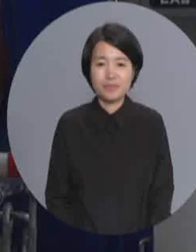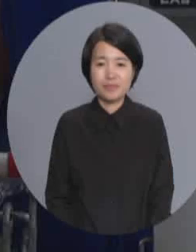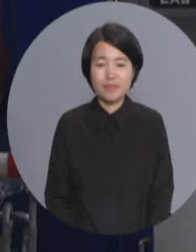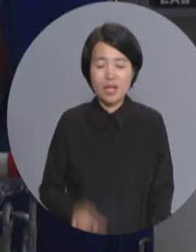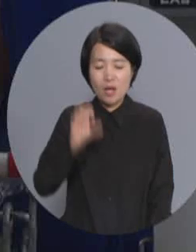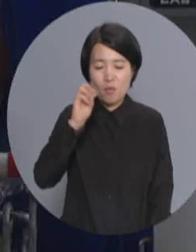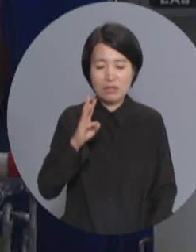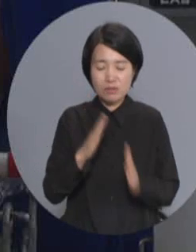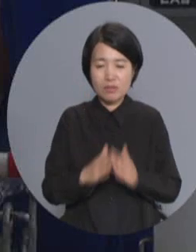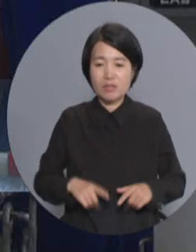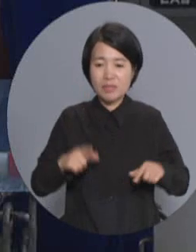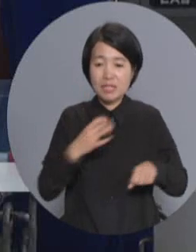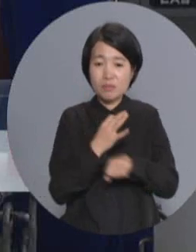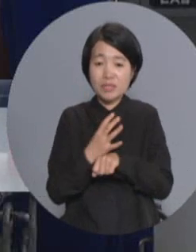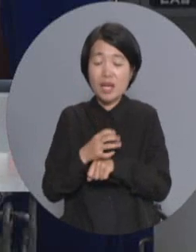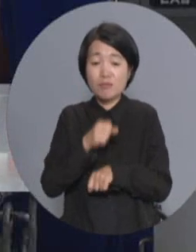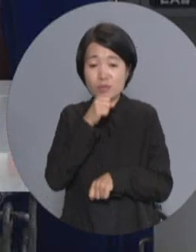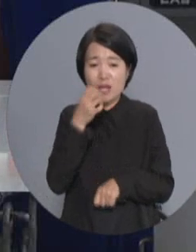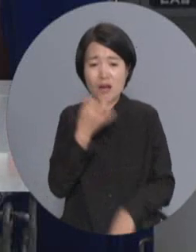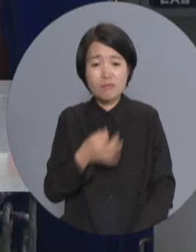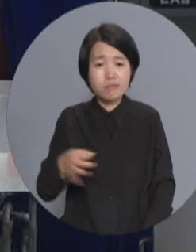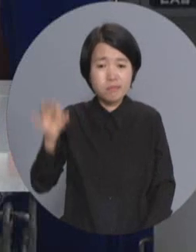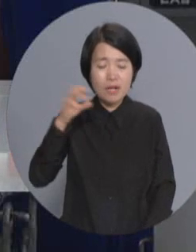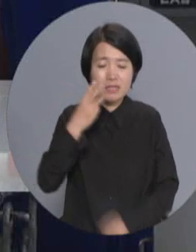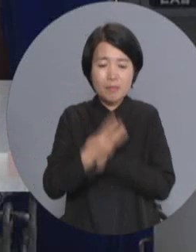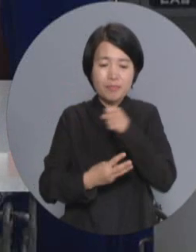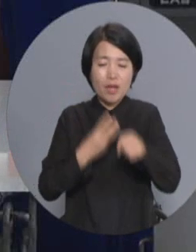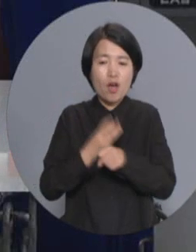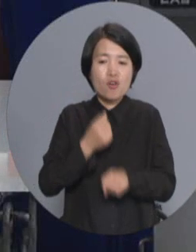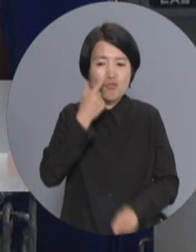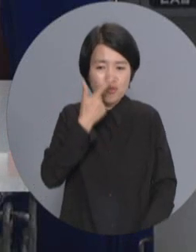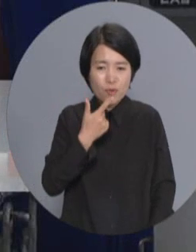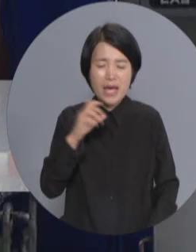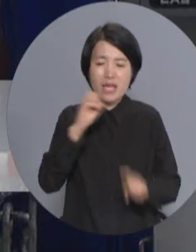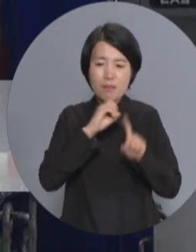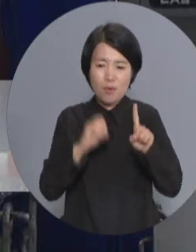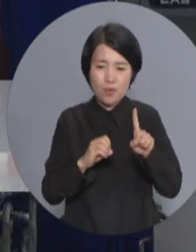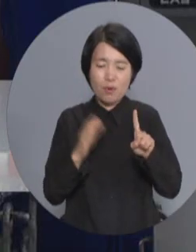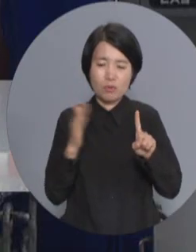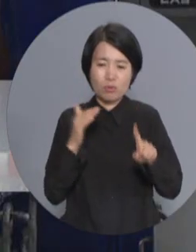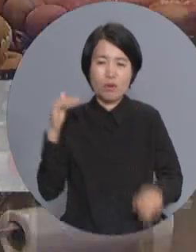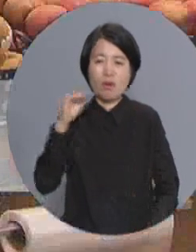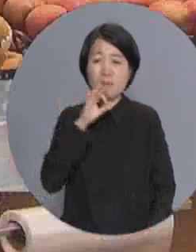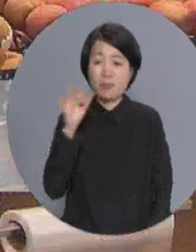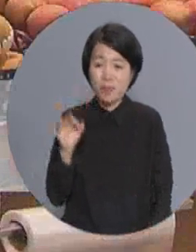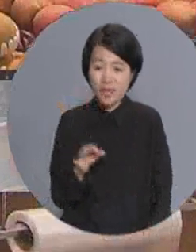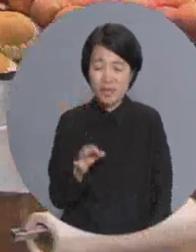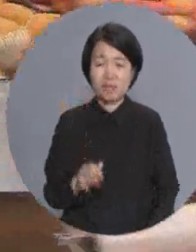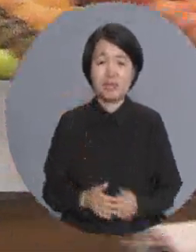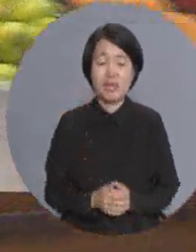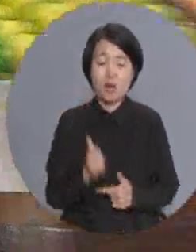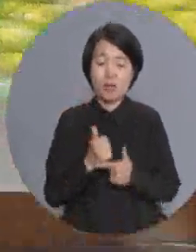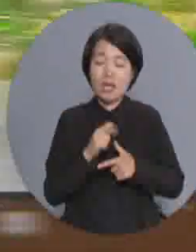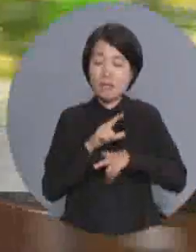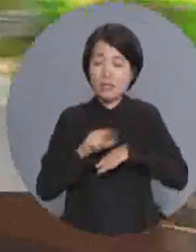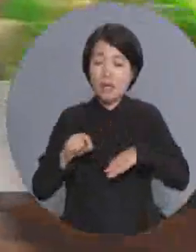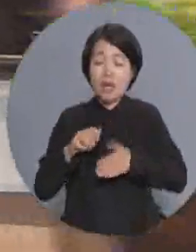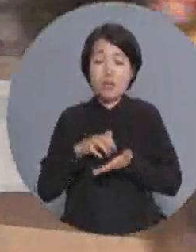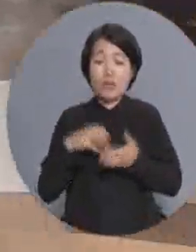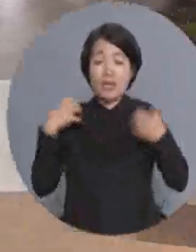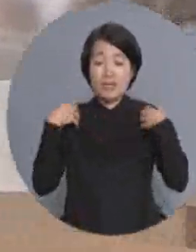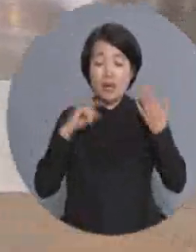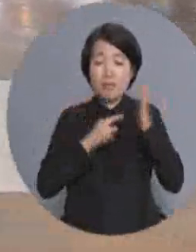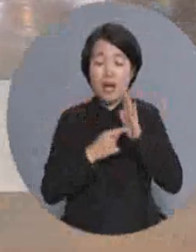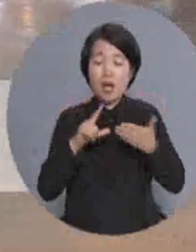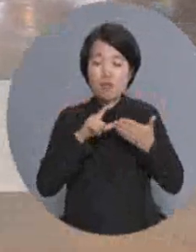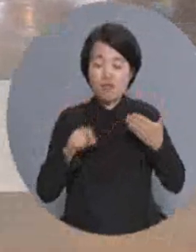광주전남의 소비자 물가 지수 상승률이 3년 반만에 1% 대로 떨어졌습니다 호남지방 통계청이 발표한